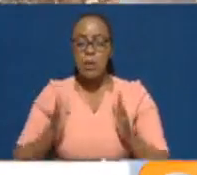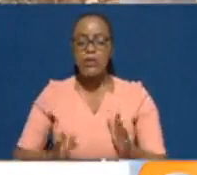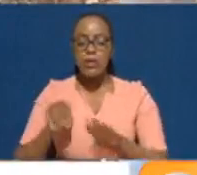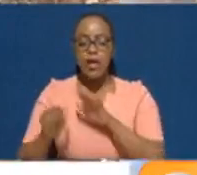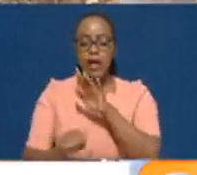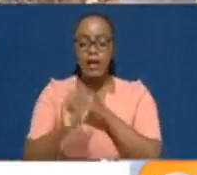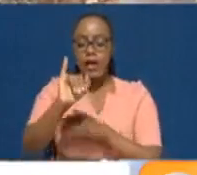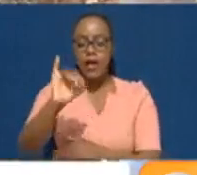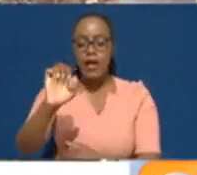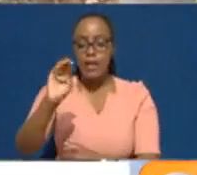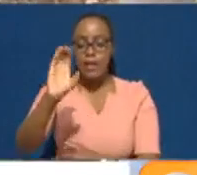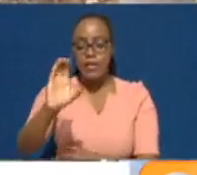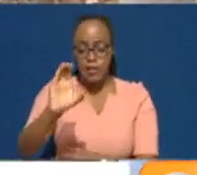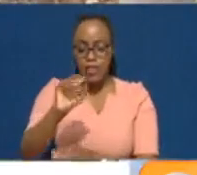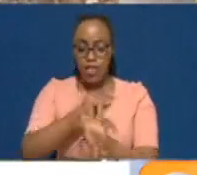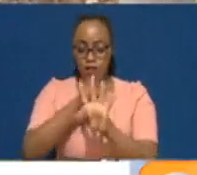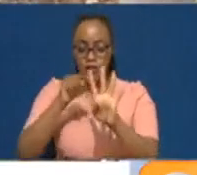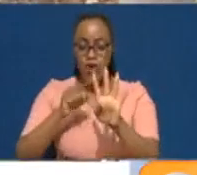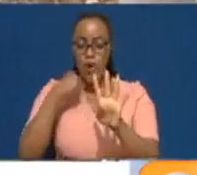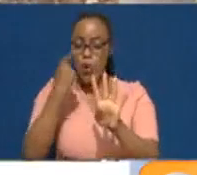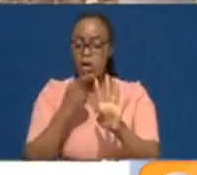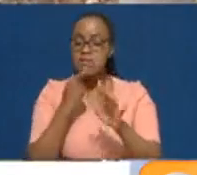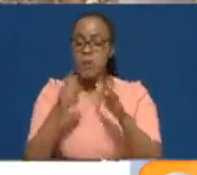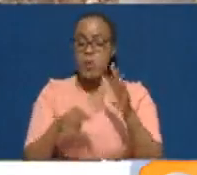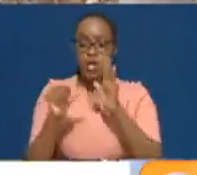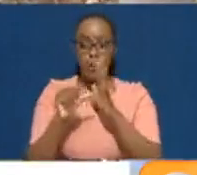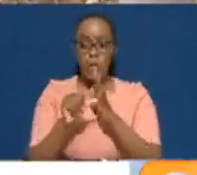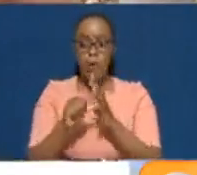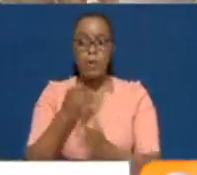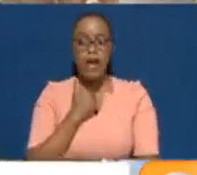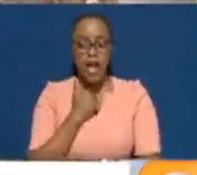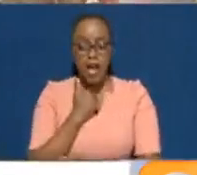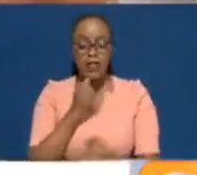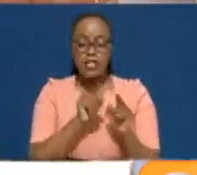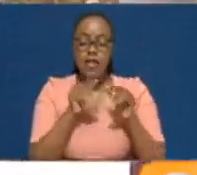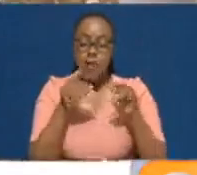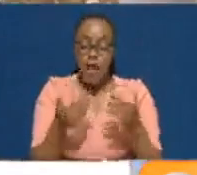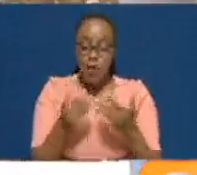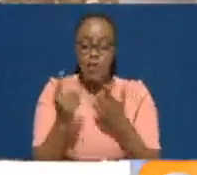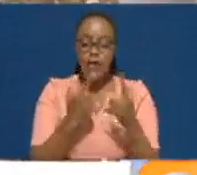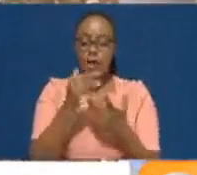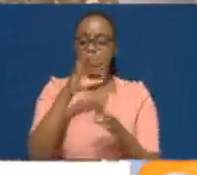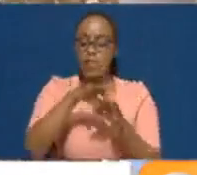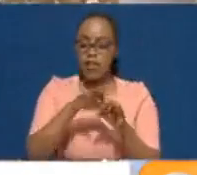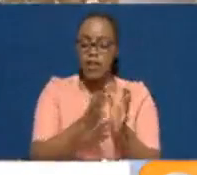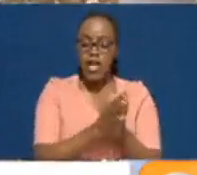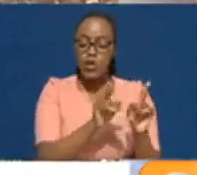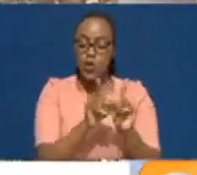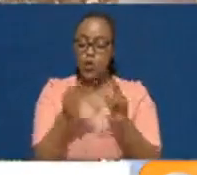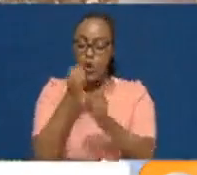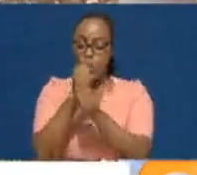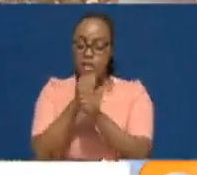IBC, wale wane ambao wanasema wako na shida vile kura zilihesabiwa na hesabu